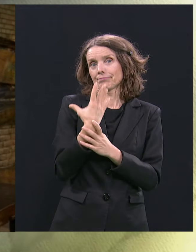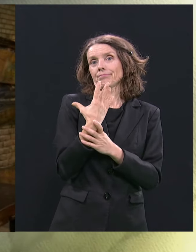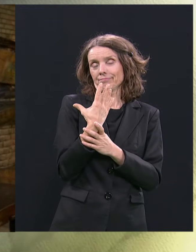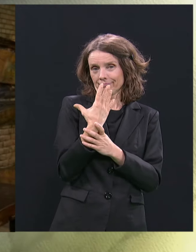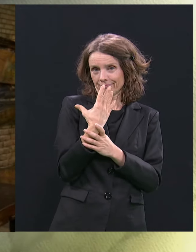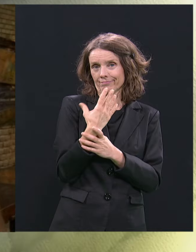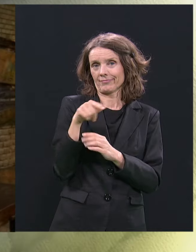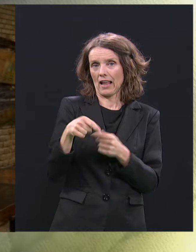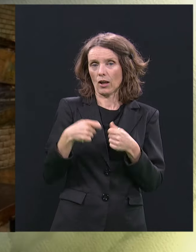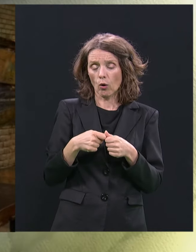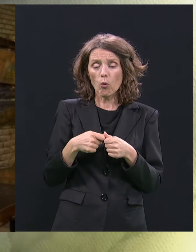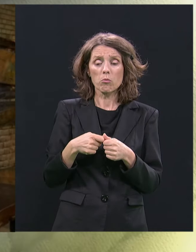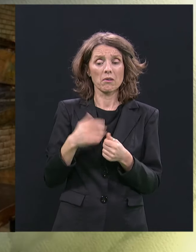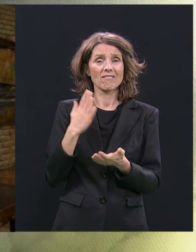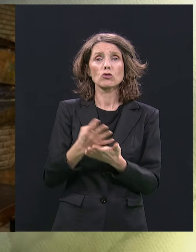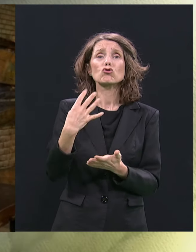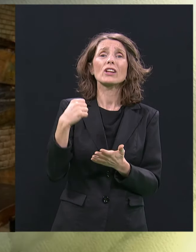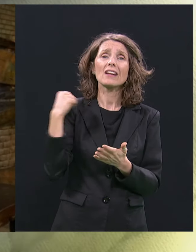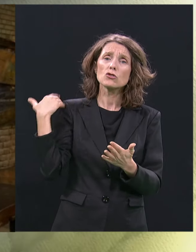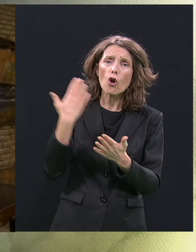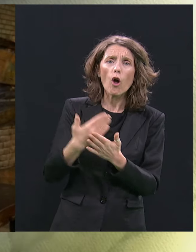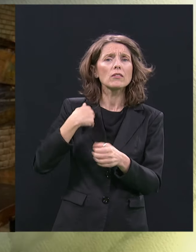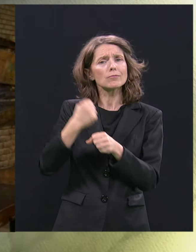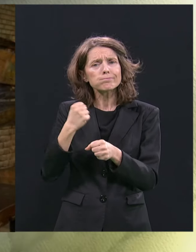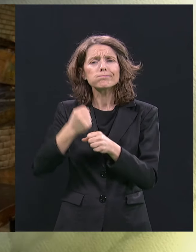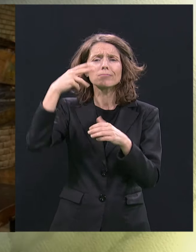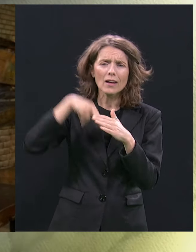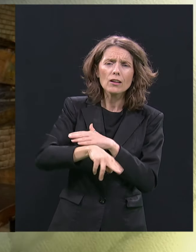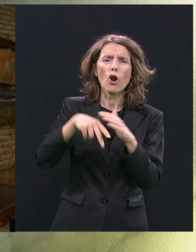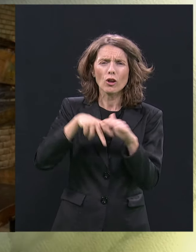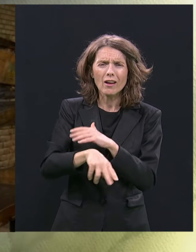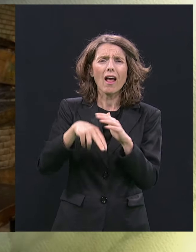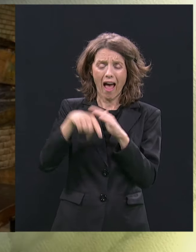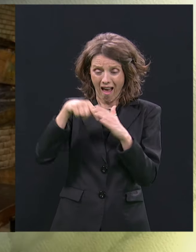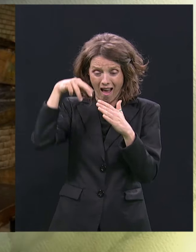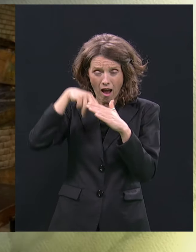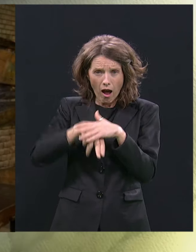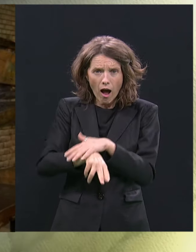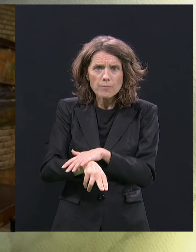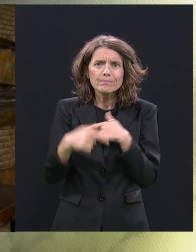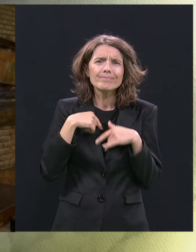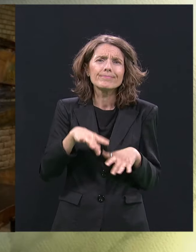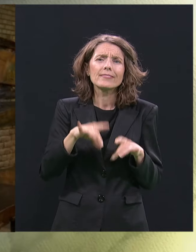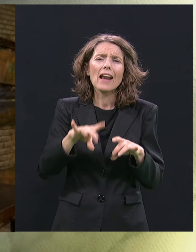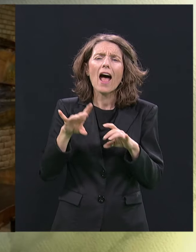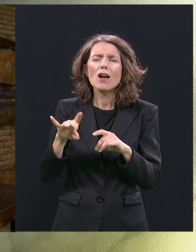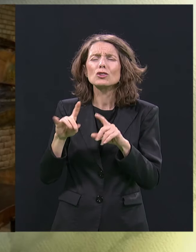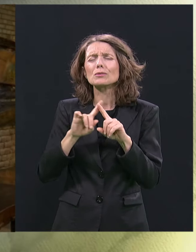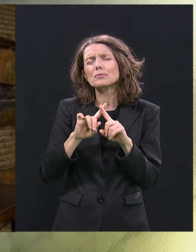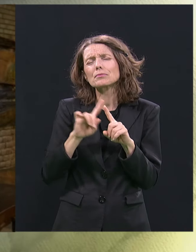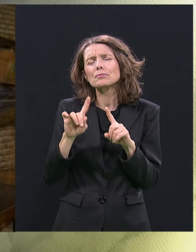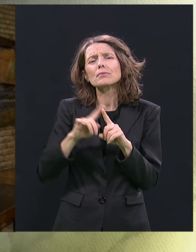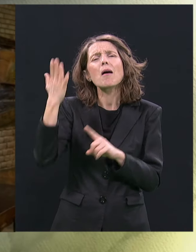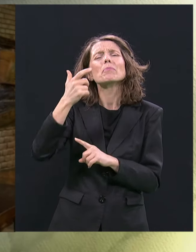znači, 40 godina se bavimo ronjenjem. Otkrili smo pod vodom, znači, ostatke